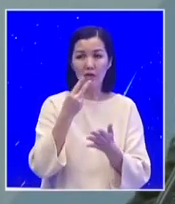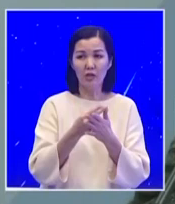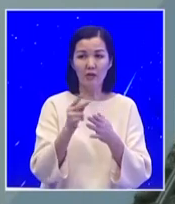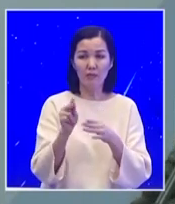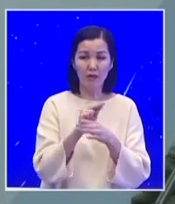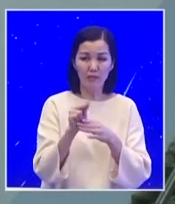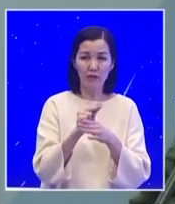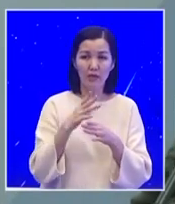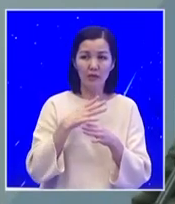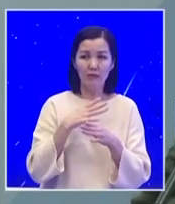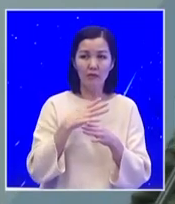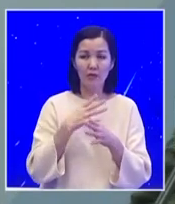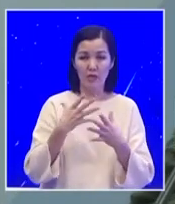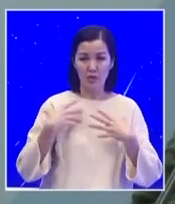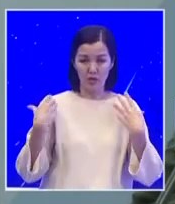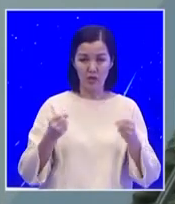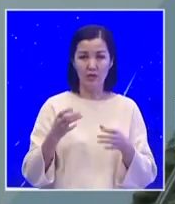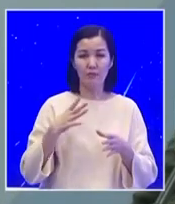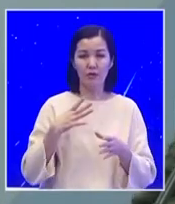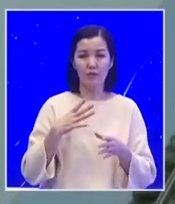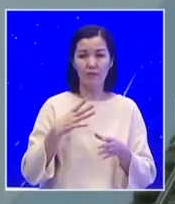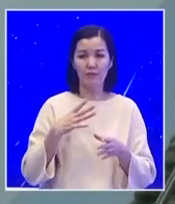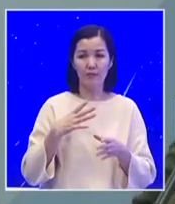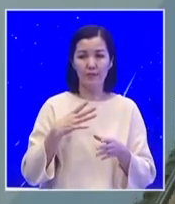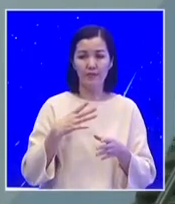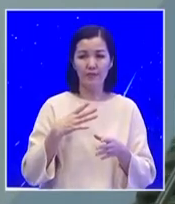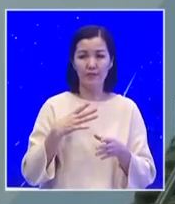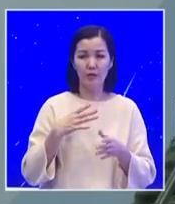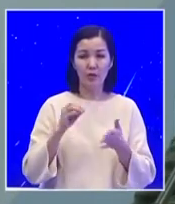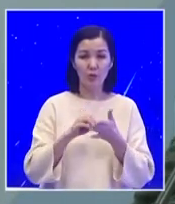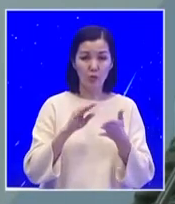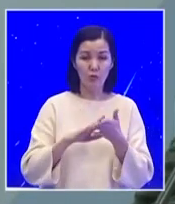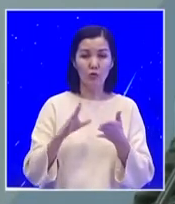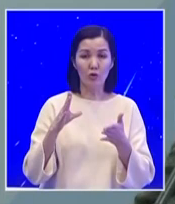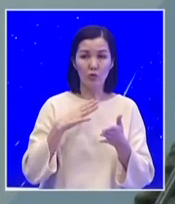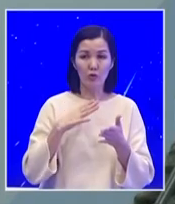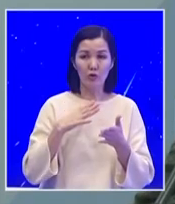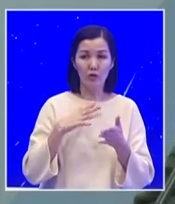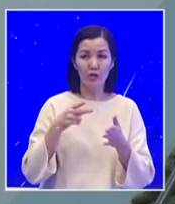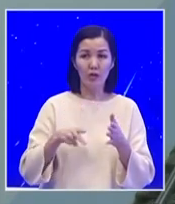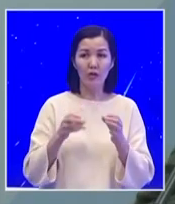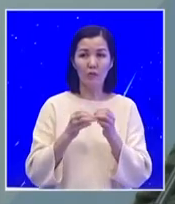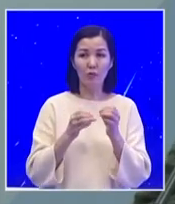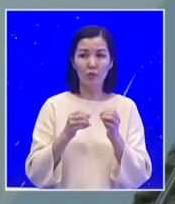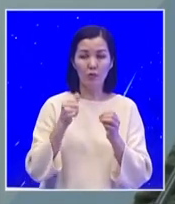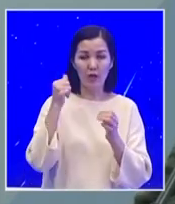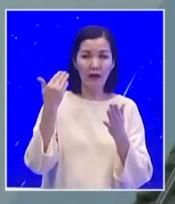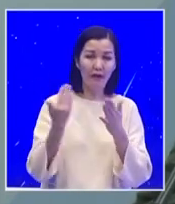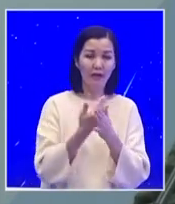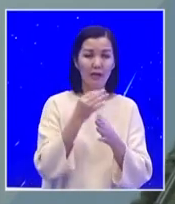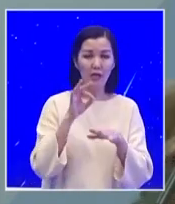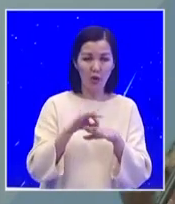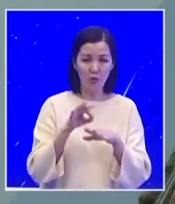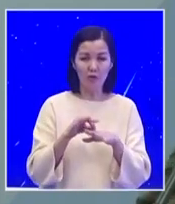4 айдың ішінде көп бұрын жазылып шықты мен енді. Содан кейін учетқа қойды мені. 2010-да мен қайтадан ауырдым.